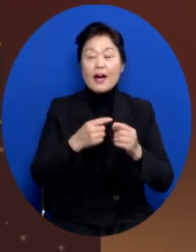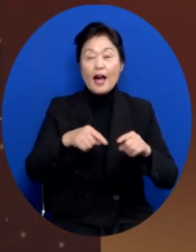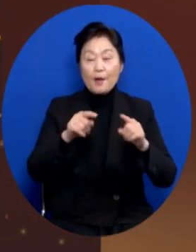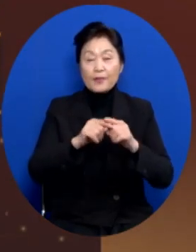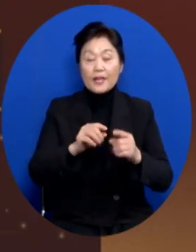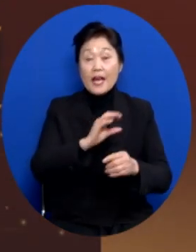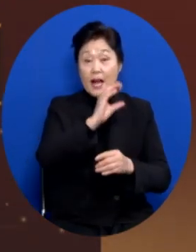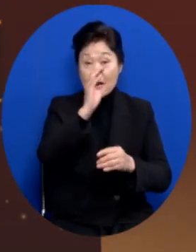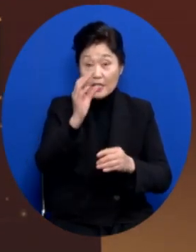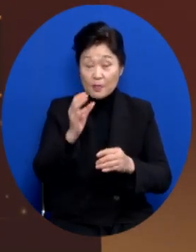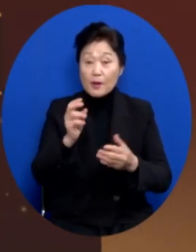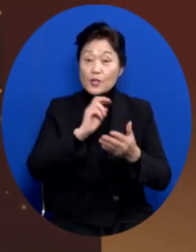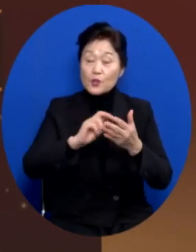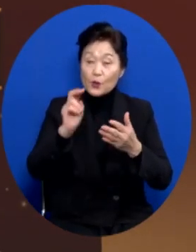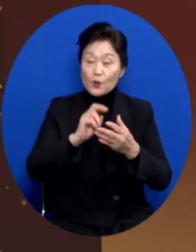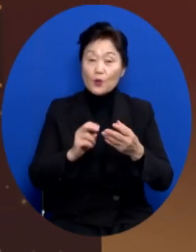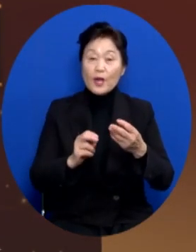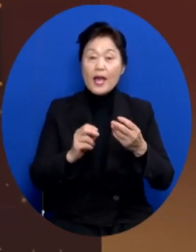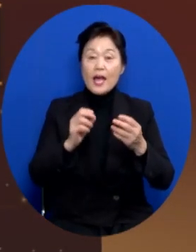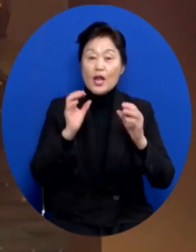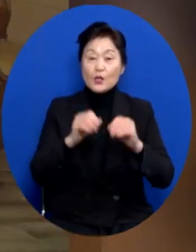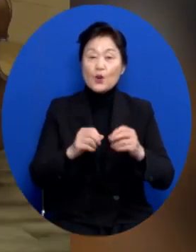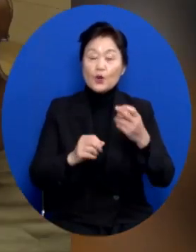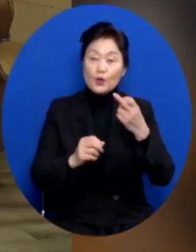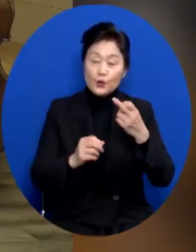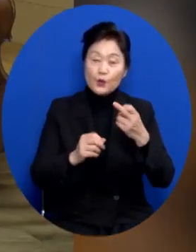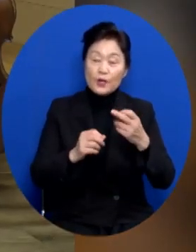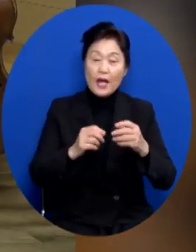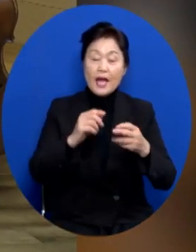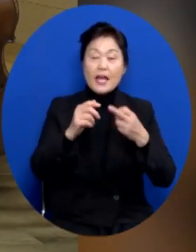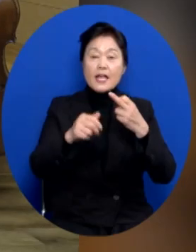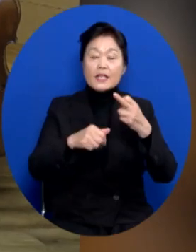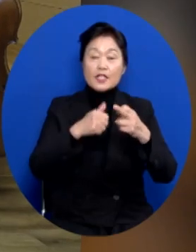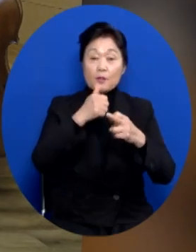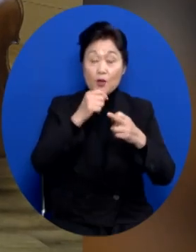총 13곡의 앙상블 공연으로 꾸며져 연말에